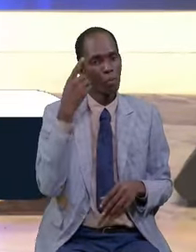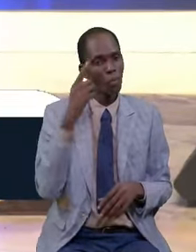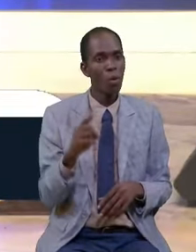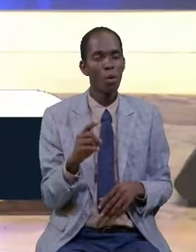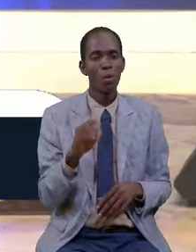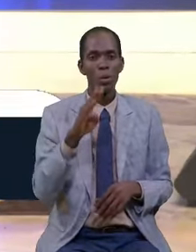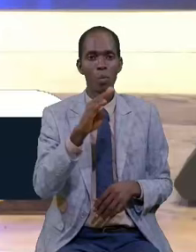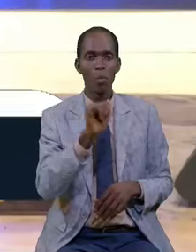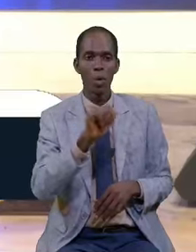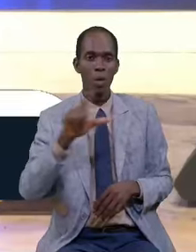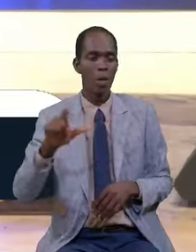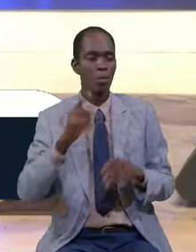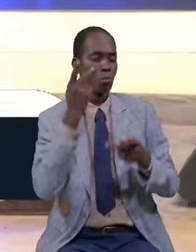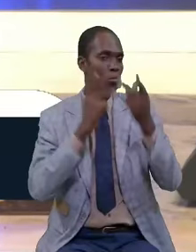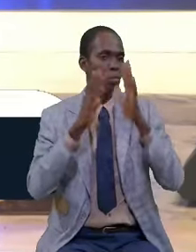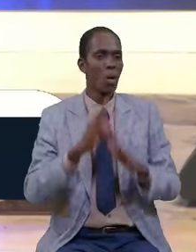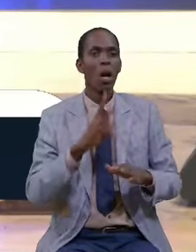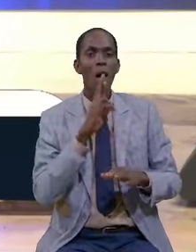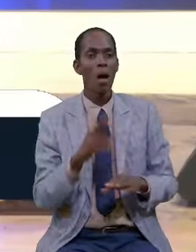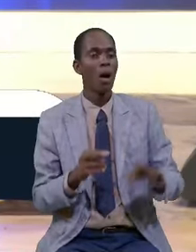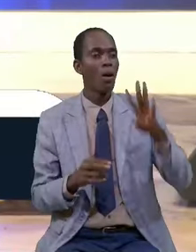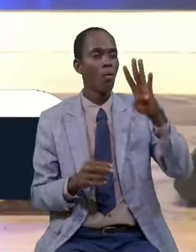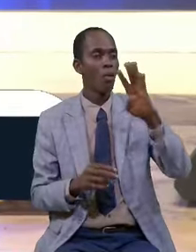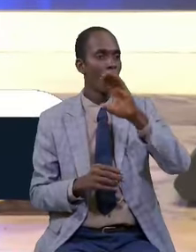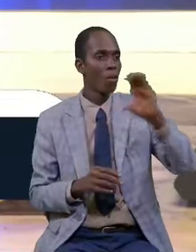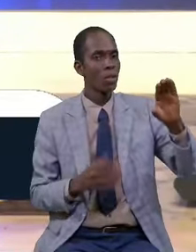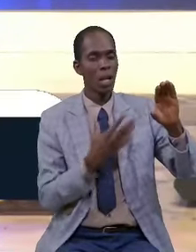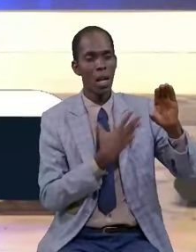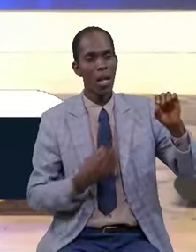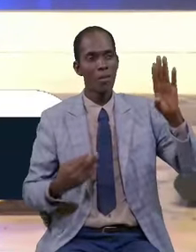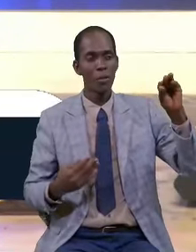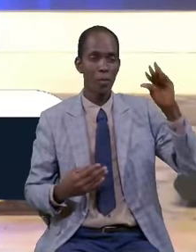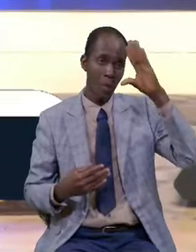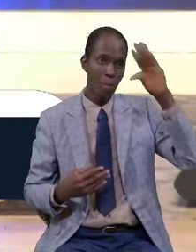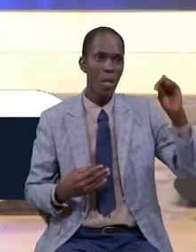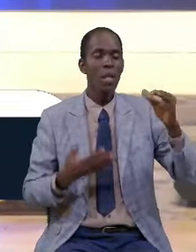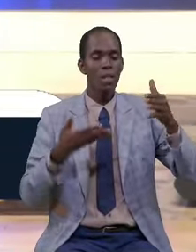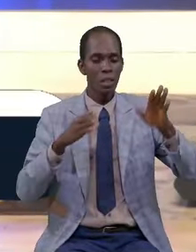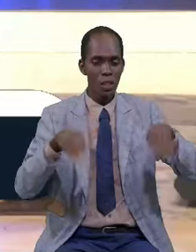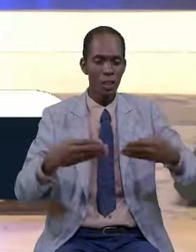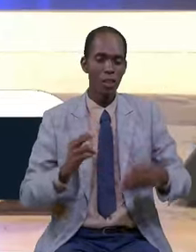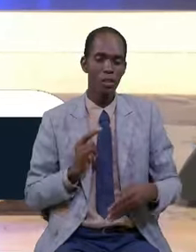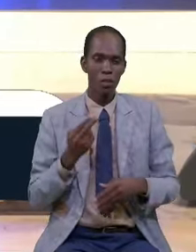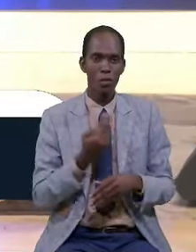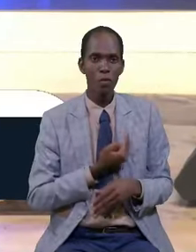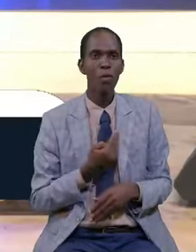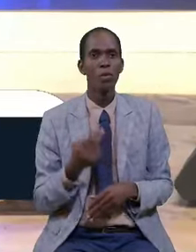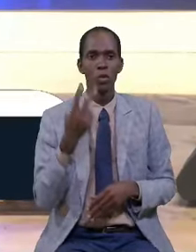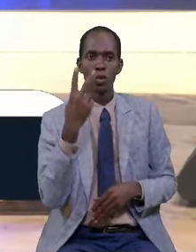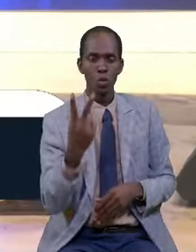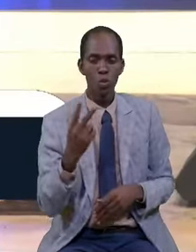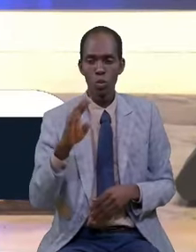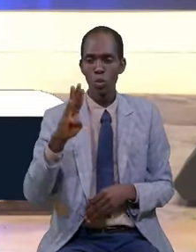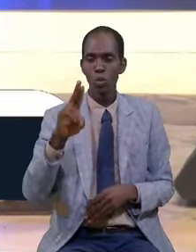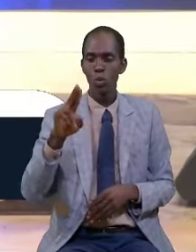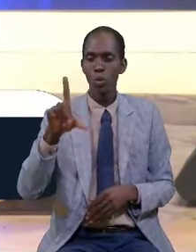450 prophètes de Baal que l'on nous donne deux taureaux, qu'ils choisissent pour eux